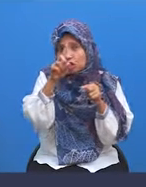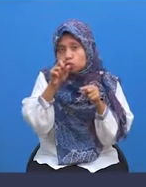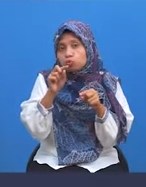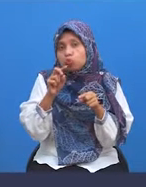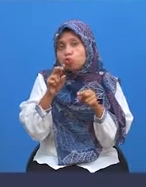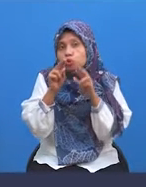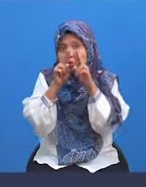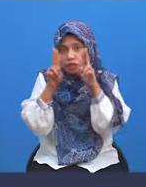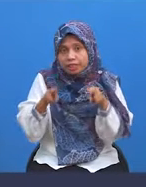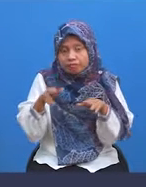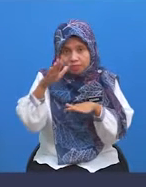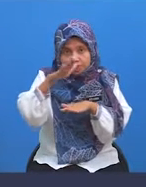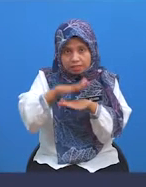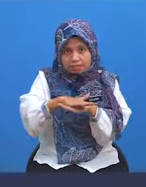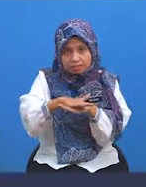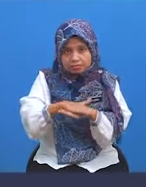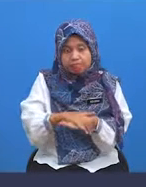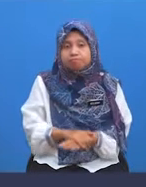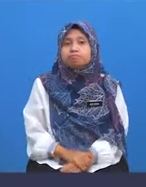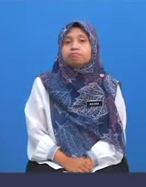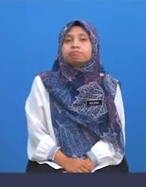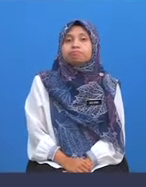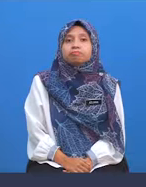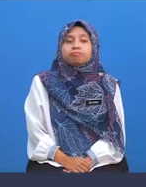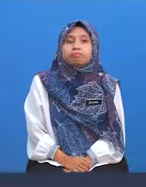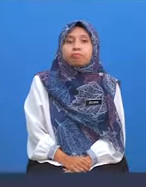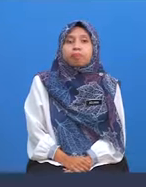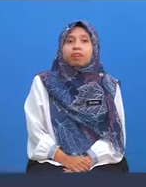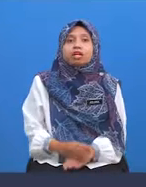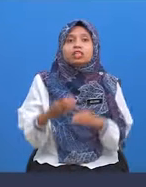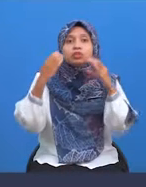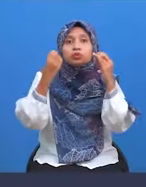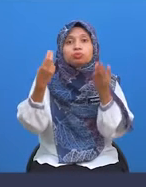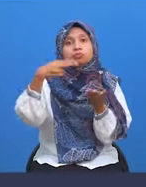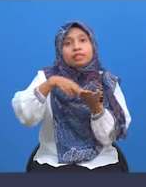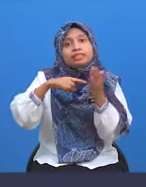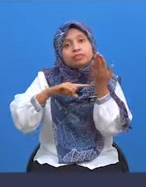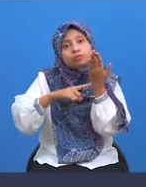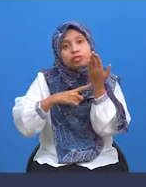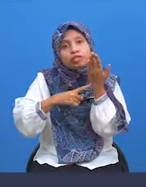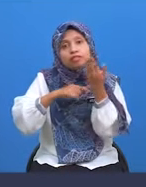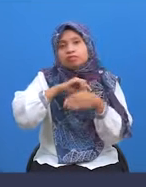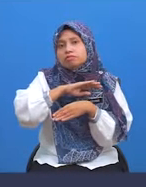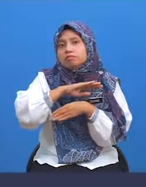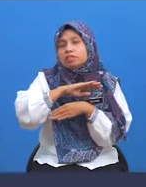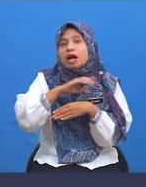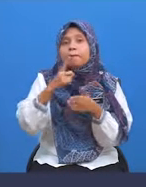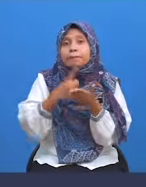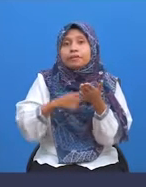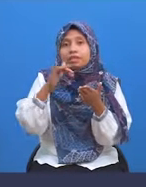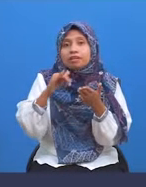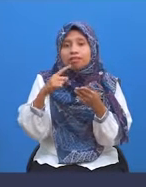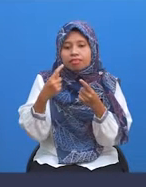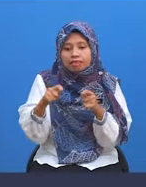atas. Boleh semua? Cikgu ulang kembali semua perkara yang kita